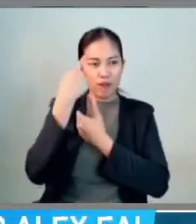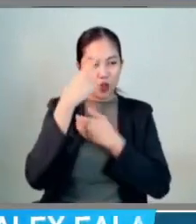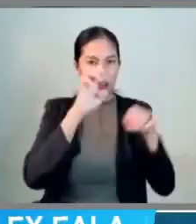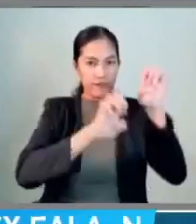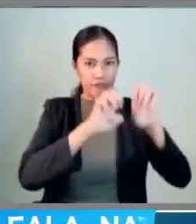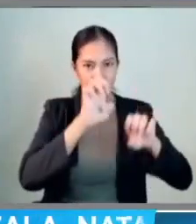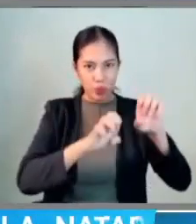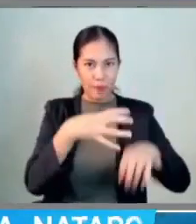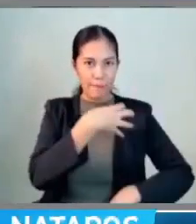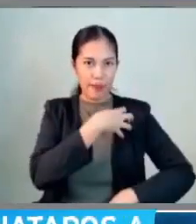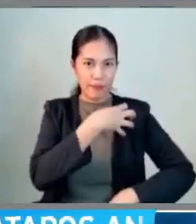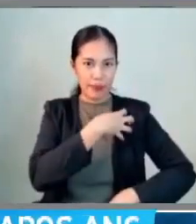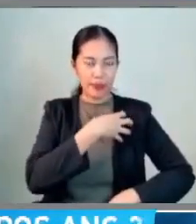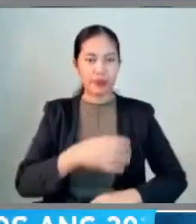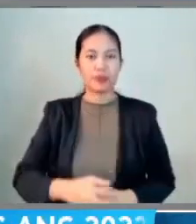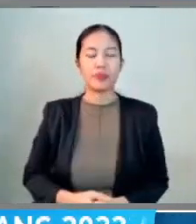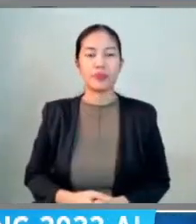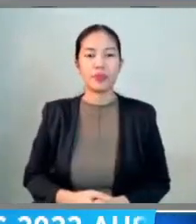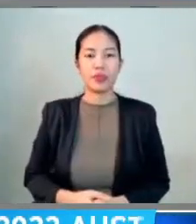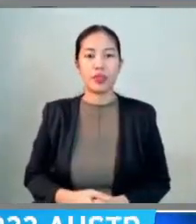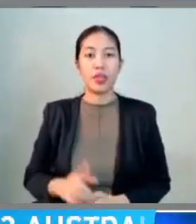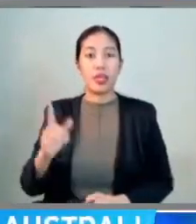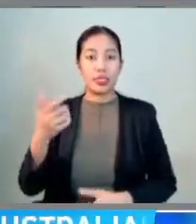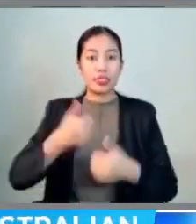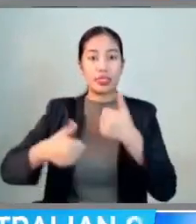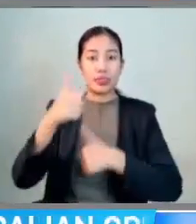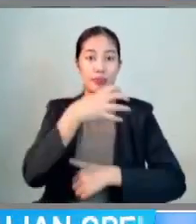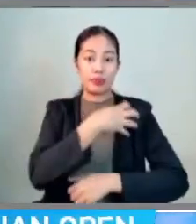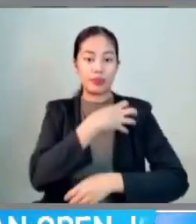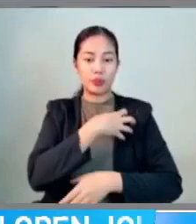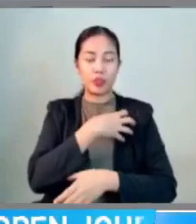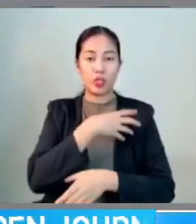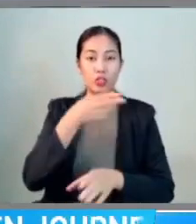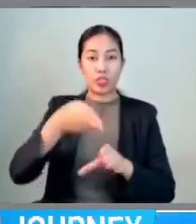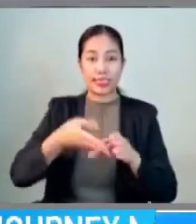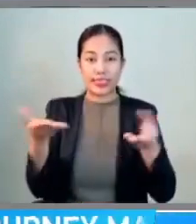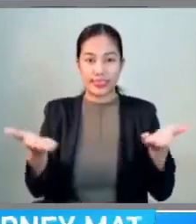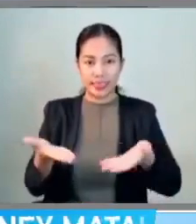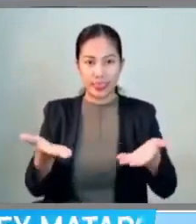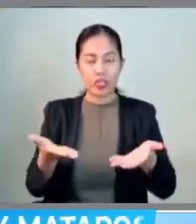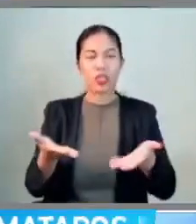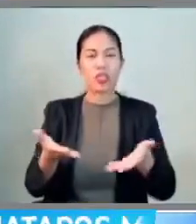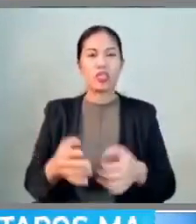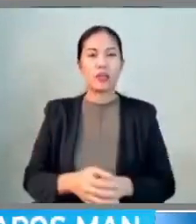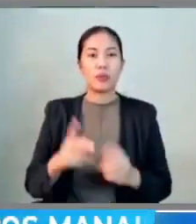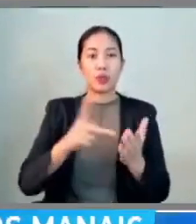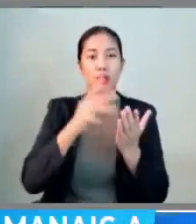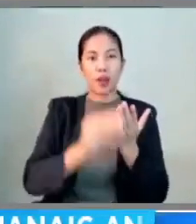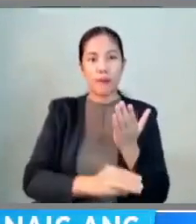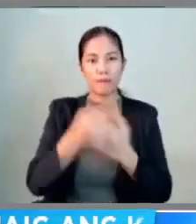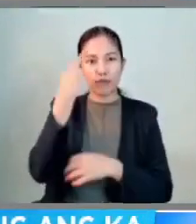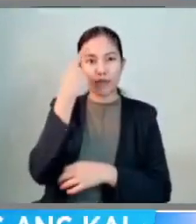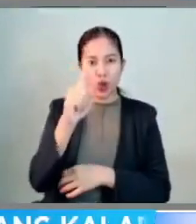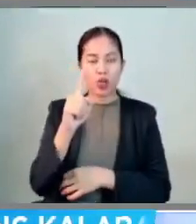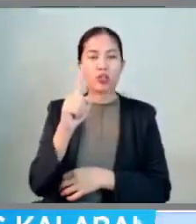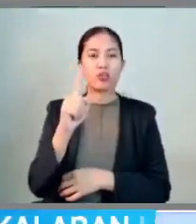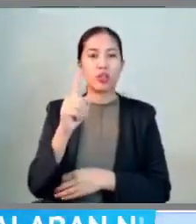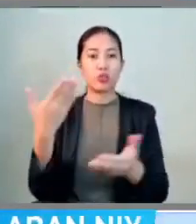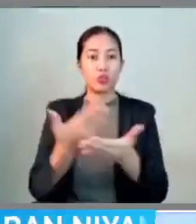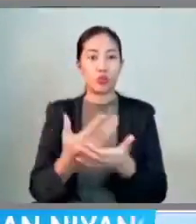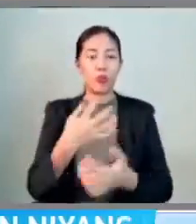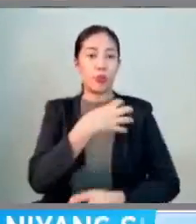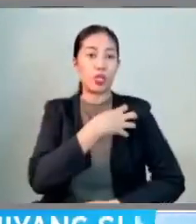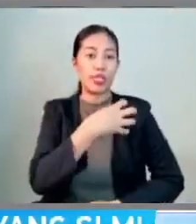Crame yung seremonya para sa promotion ng mga pulis. Sabay-sabay na isinagawa ito sa iba't ibang kampo ng pulis sa bansa.